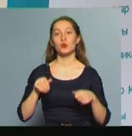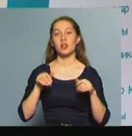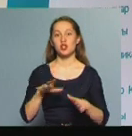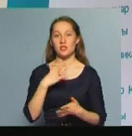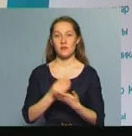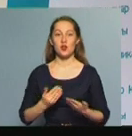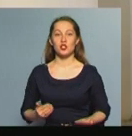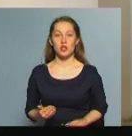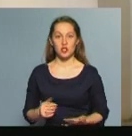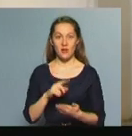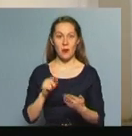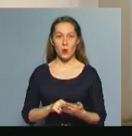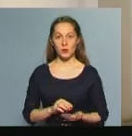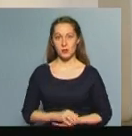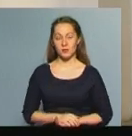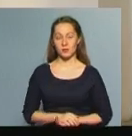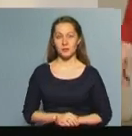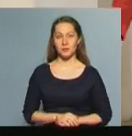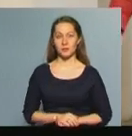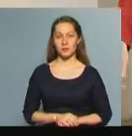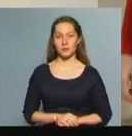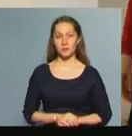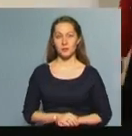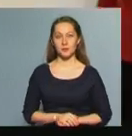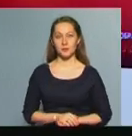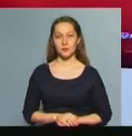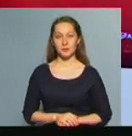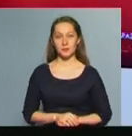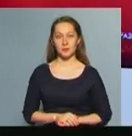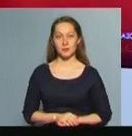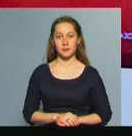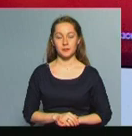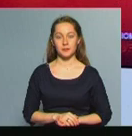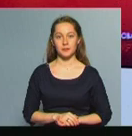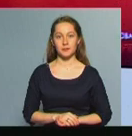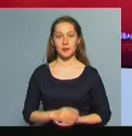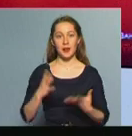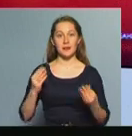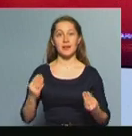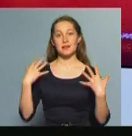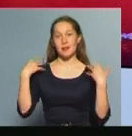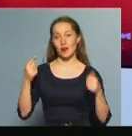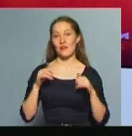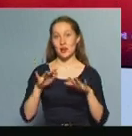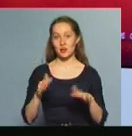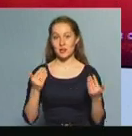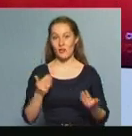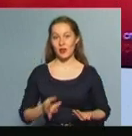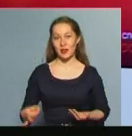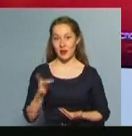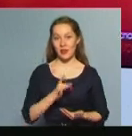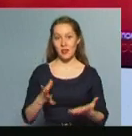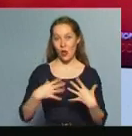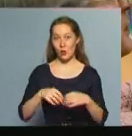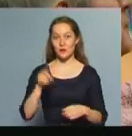вопрос. Елена Керн, Елена Обуховская, Андрей Бусыгин. Новости. День здоровья сегодня прошел в региональном обществе